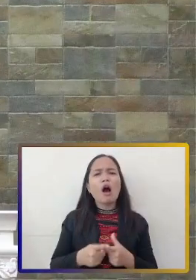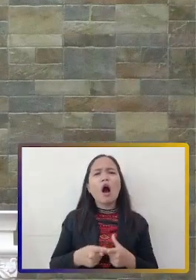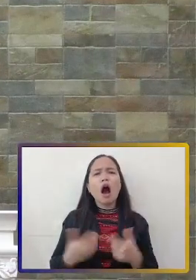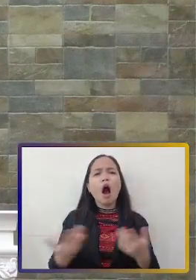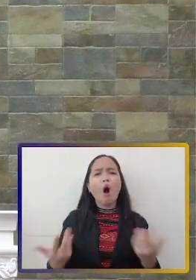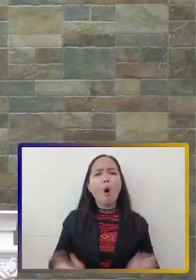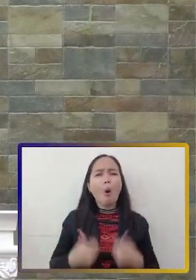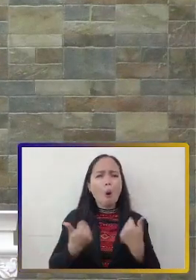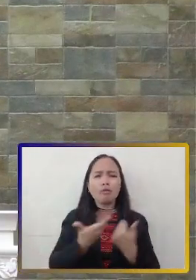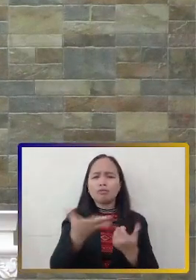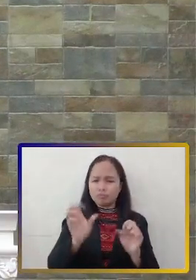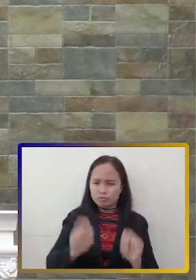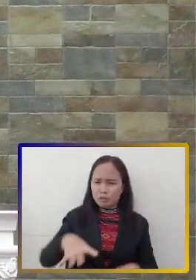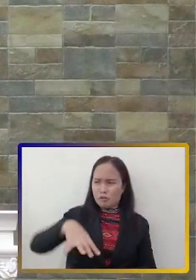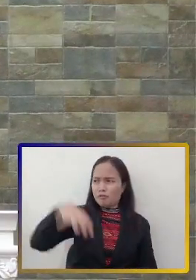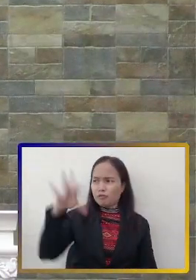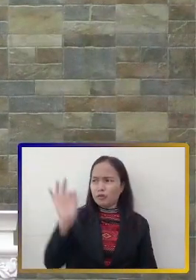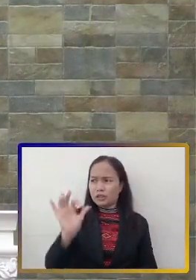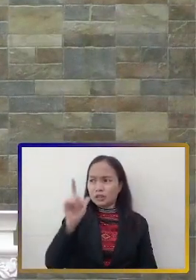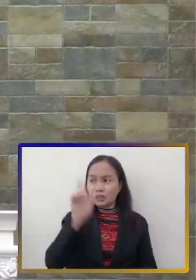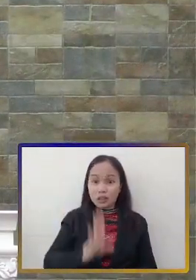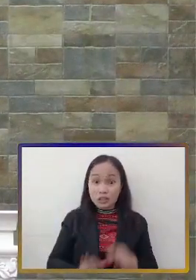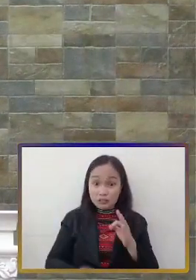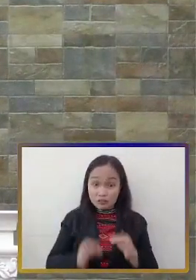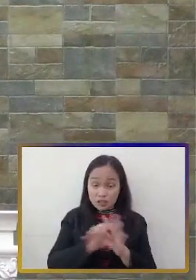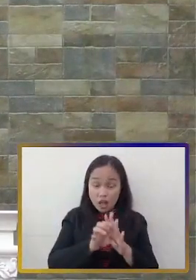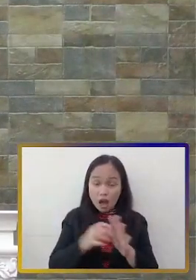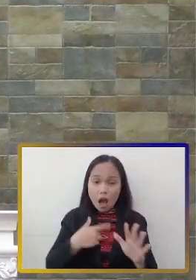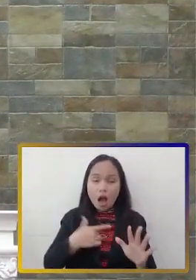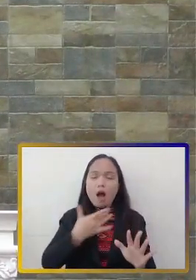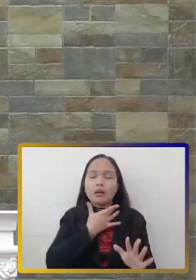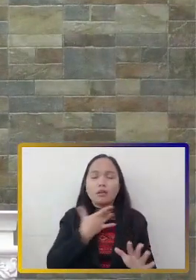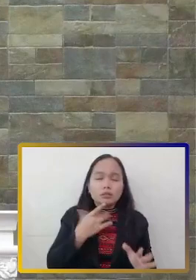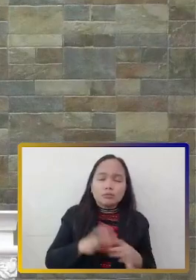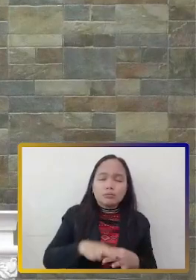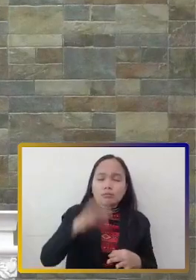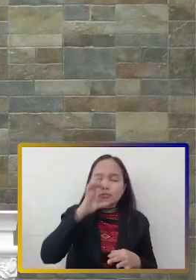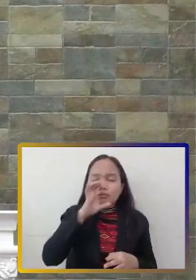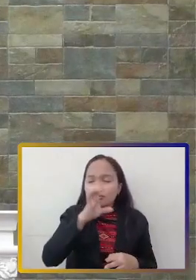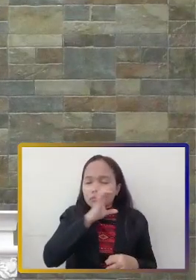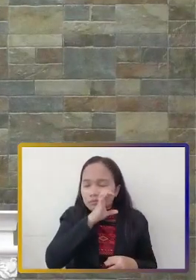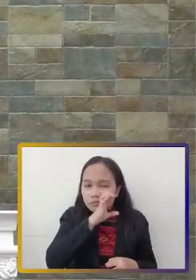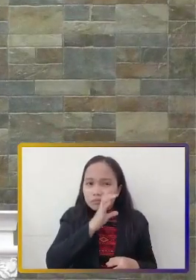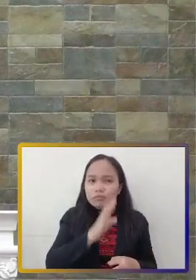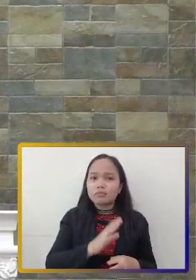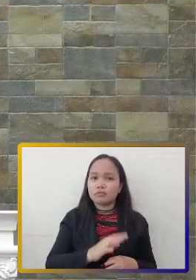Paano mo makikita ang Diyos sa tahanan mo kung nandoon yung lust of the eyes?